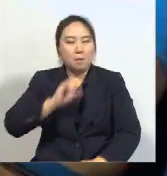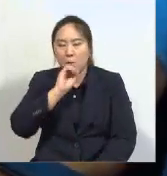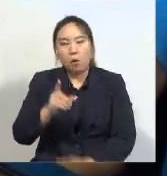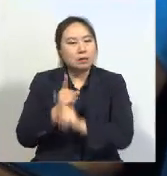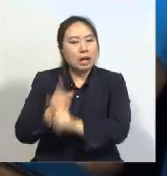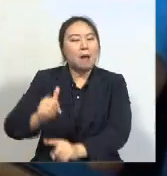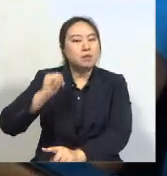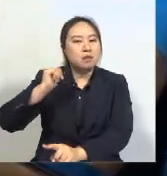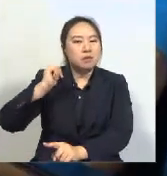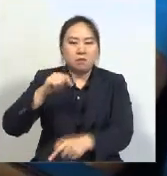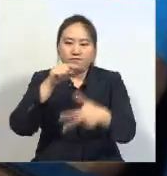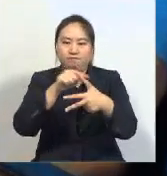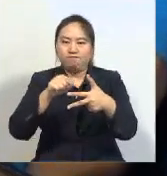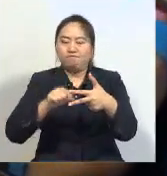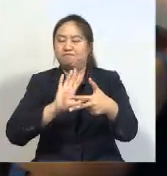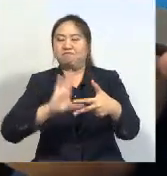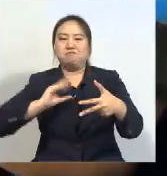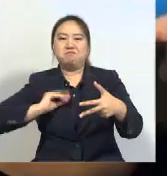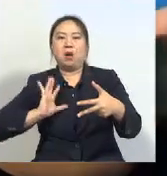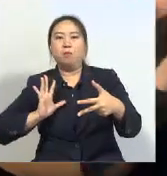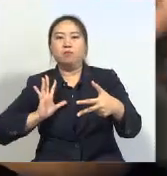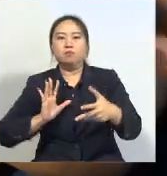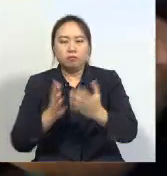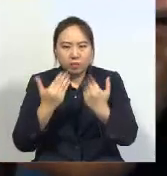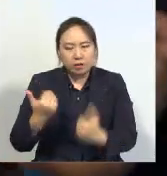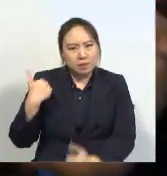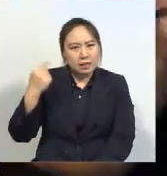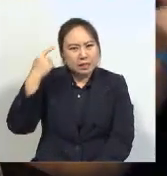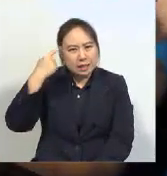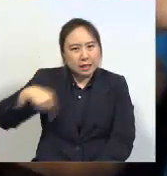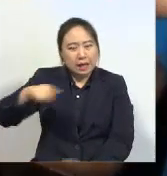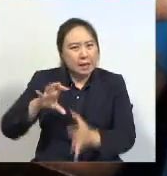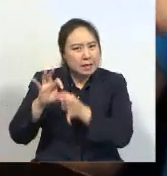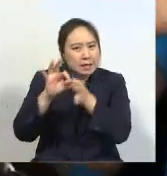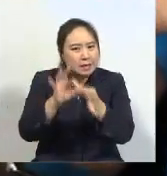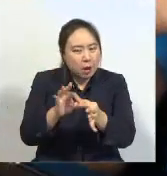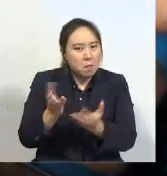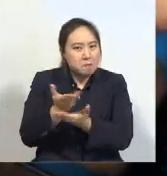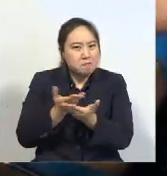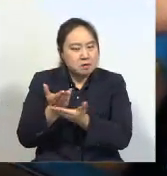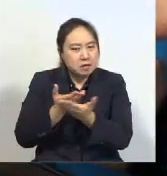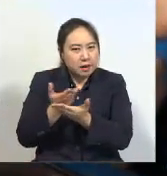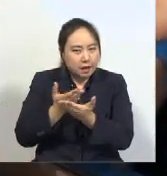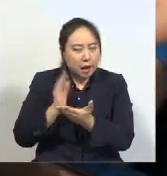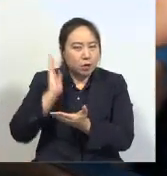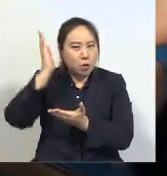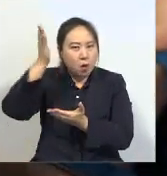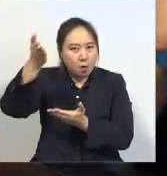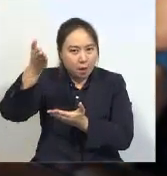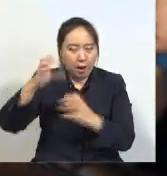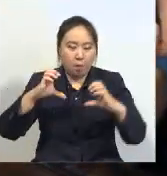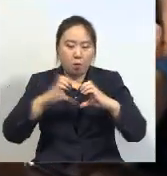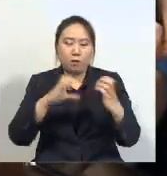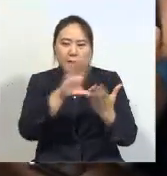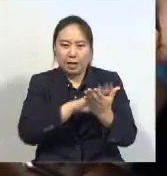ง3ชนิดส่วนที่มีการวิพากษ์วิจารณ์ว่ามตินี้จะมีผลต่อการพิจารณาในการร่วมรัฐบาลของพรร